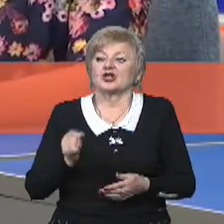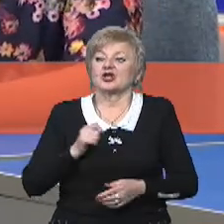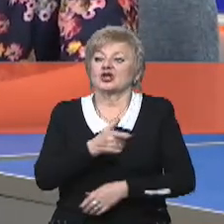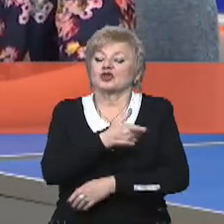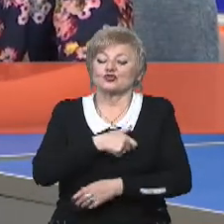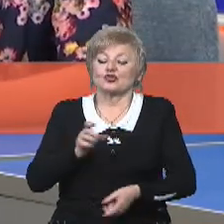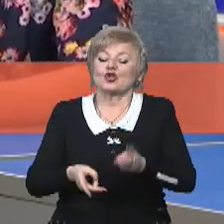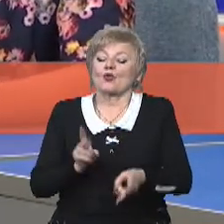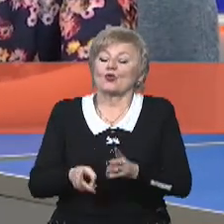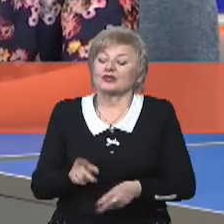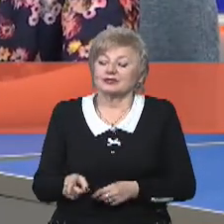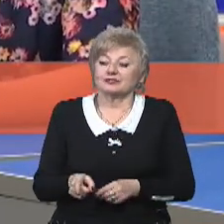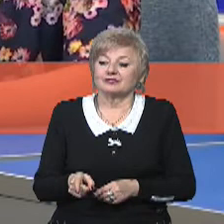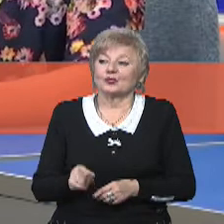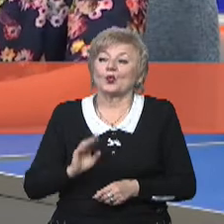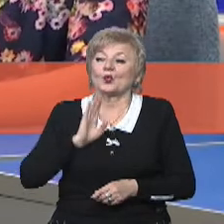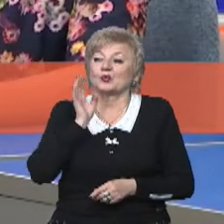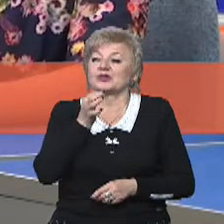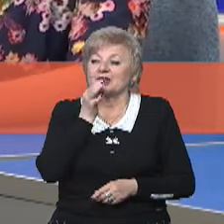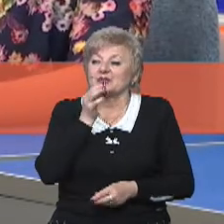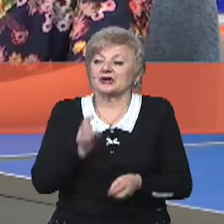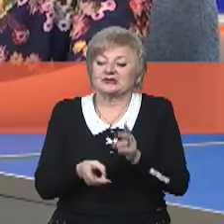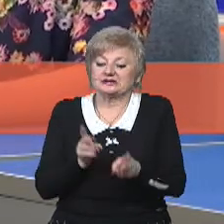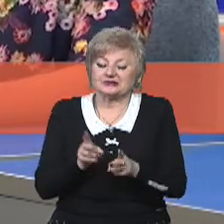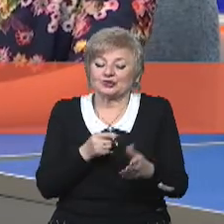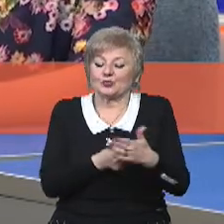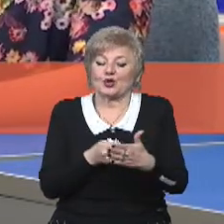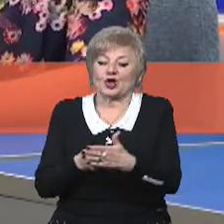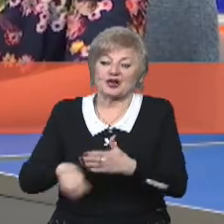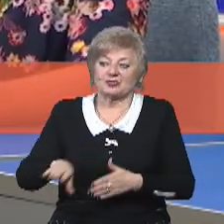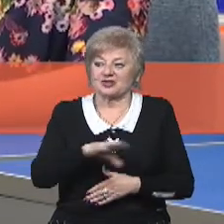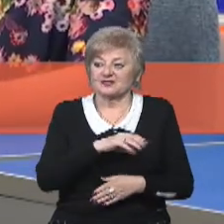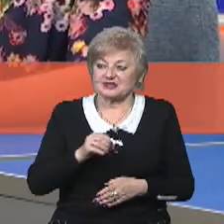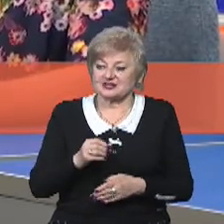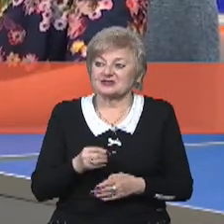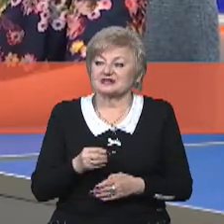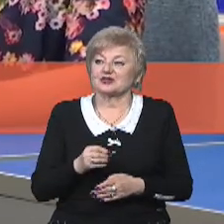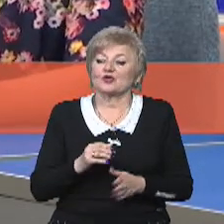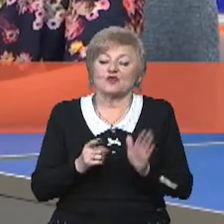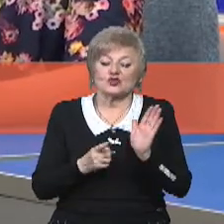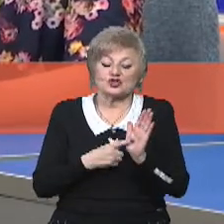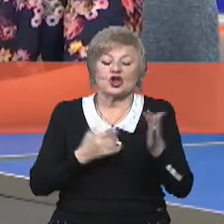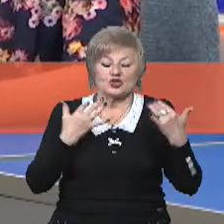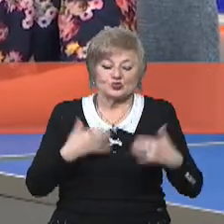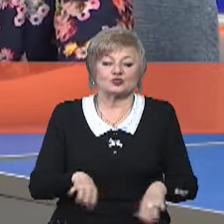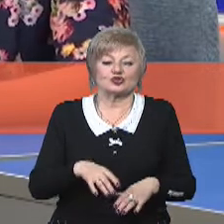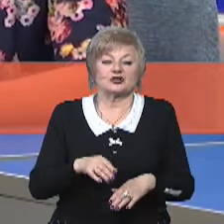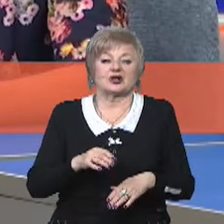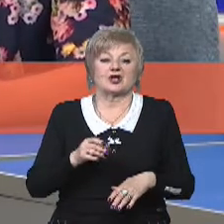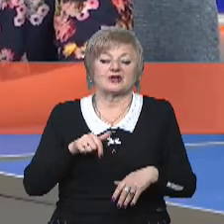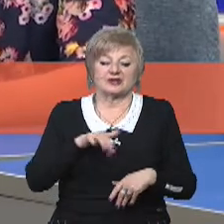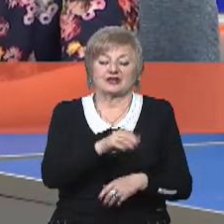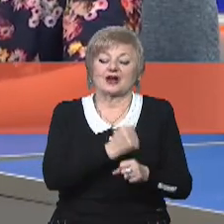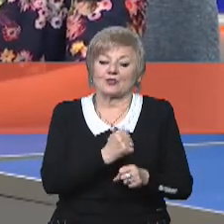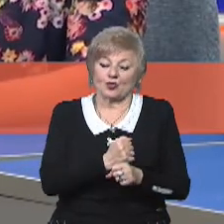на кухні, і особливо зранку треба вставати дуже рано, щоб не годувати археологів, які в шостій вже мають бути в полі. Тому іноді